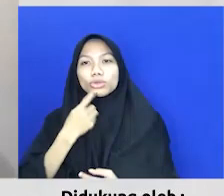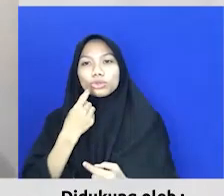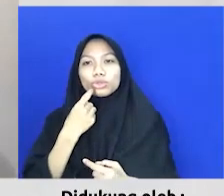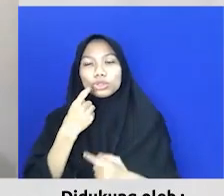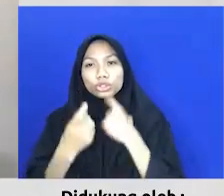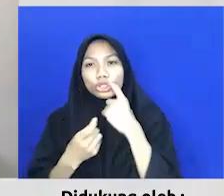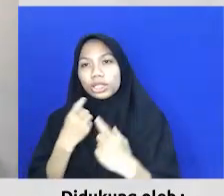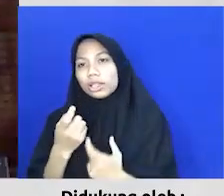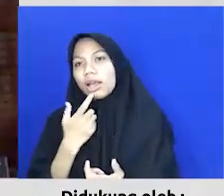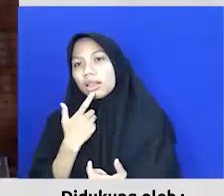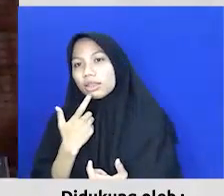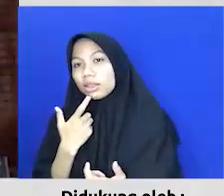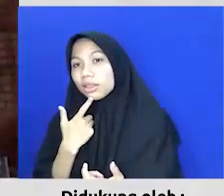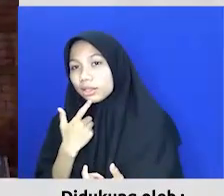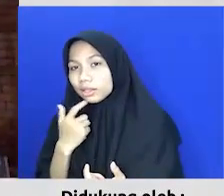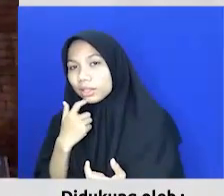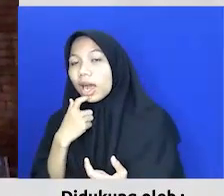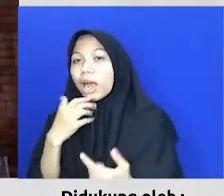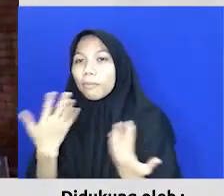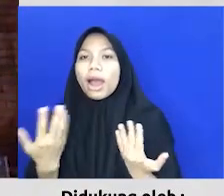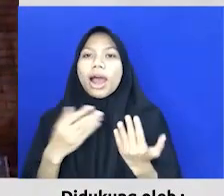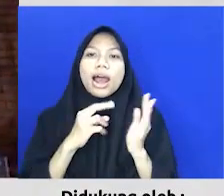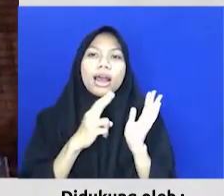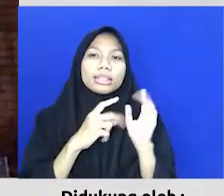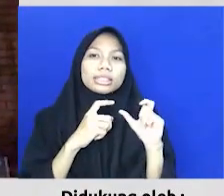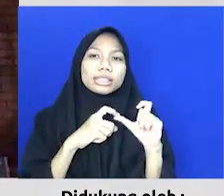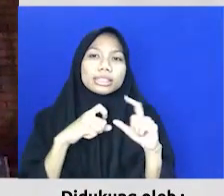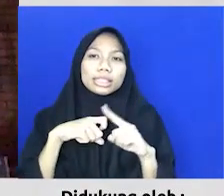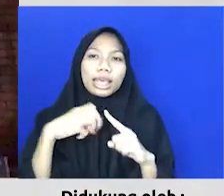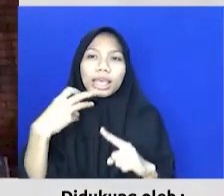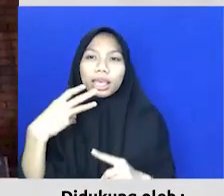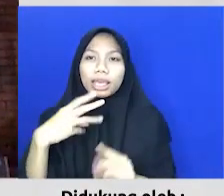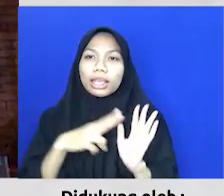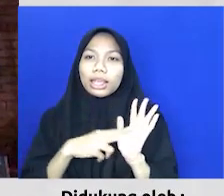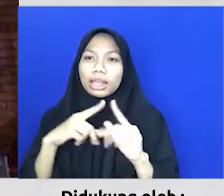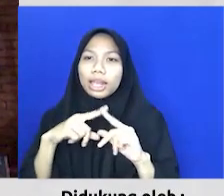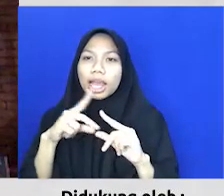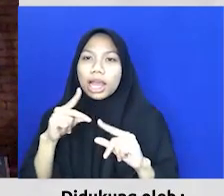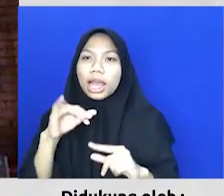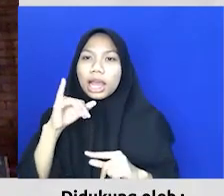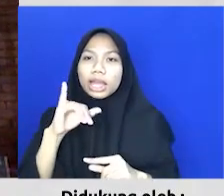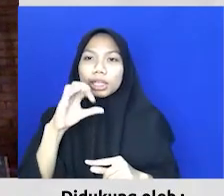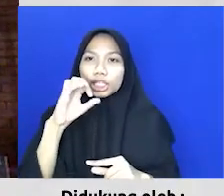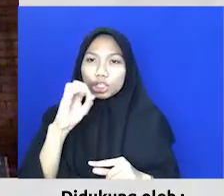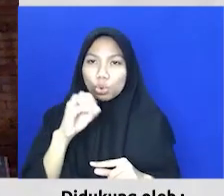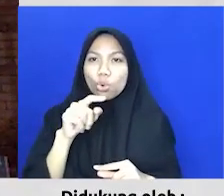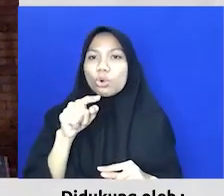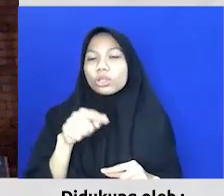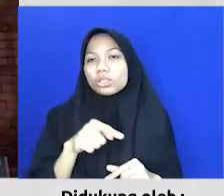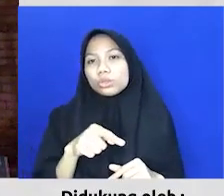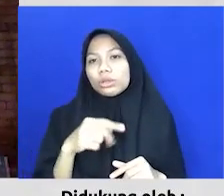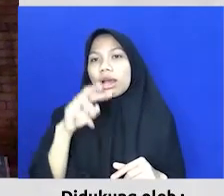komunikasi. Pak Alwi Dahlan itu adalah seorang sarjana komunikasi lulusan University